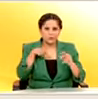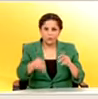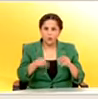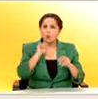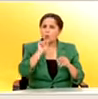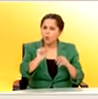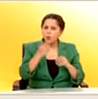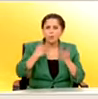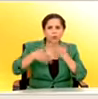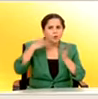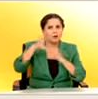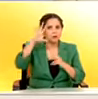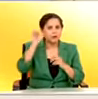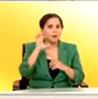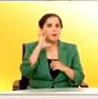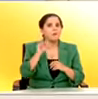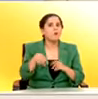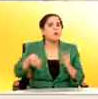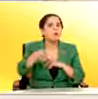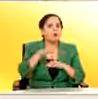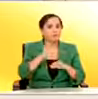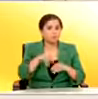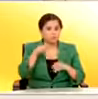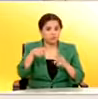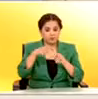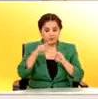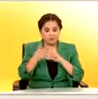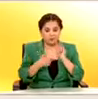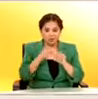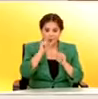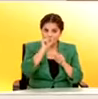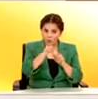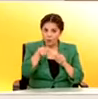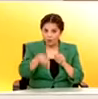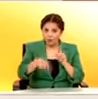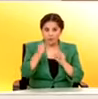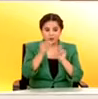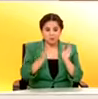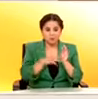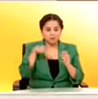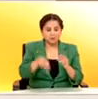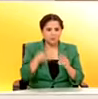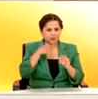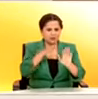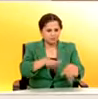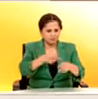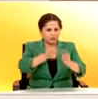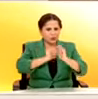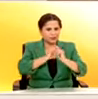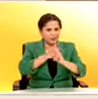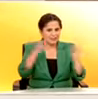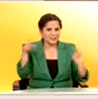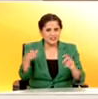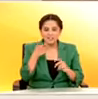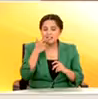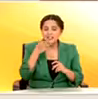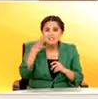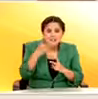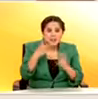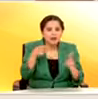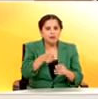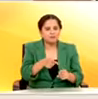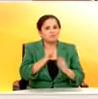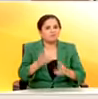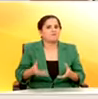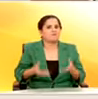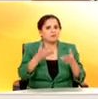का अद्भुत उदाहरण है। कनाडा के प्रधानमंत्री को चांदी के अश्व की प्रतिकृति दी गई।